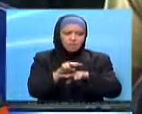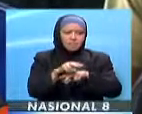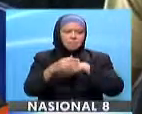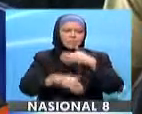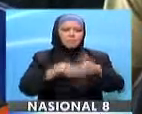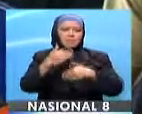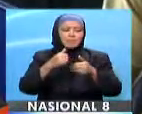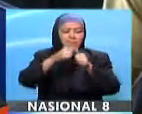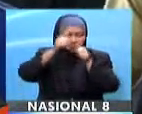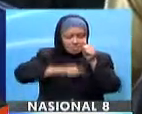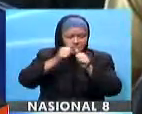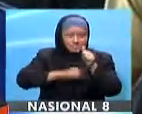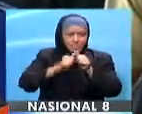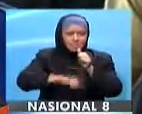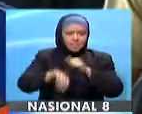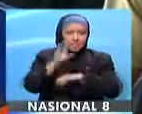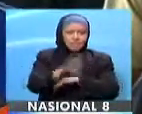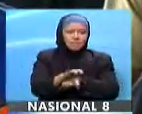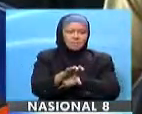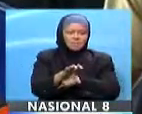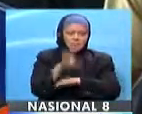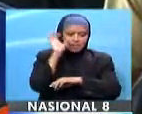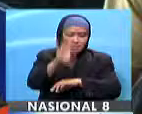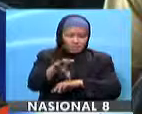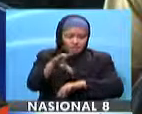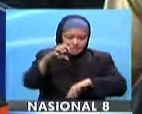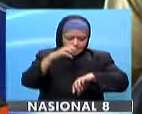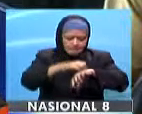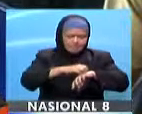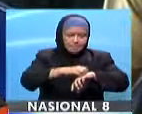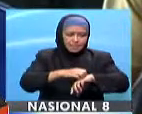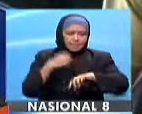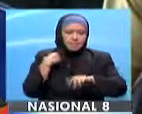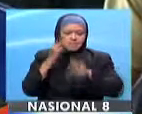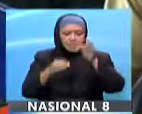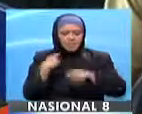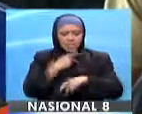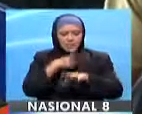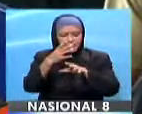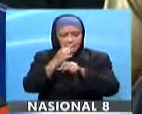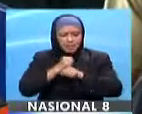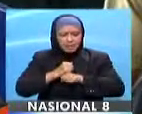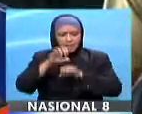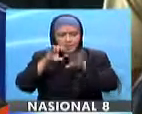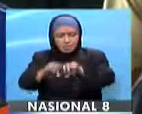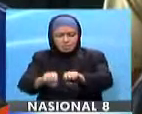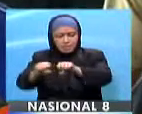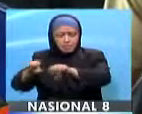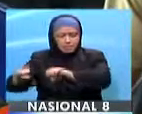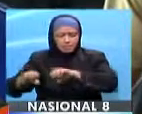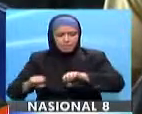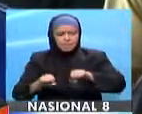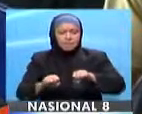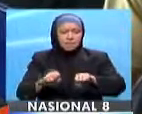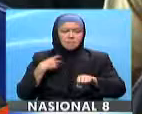tiap-tiap anjing yang gigit ni kalau dapat tangkap kita cek lah, sama ada dia